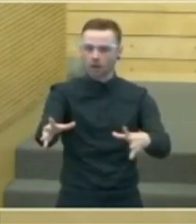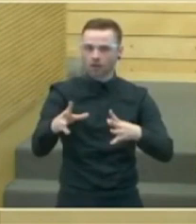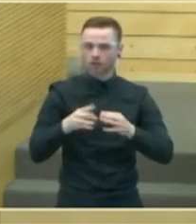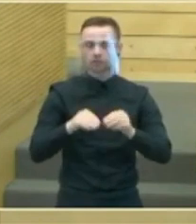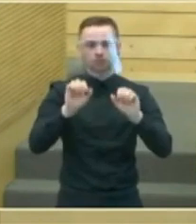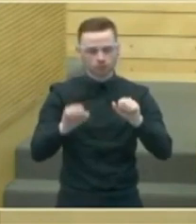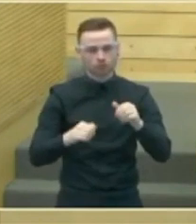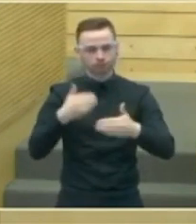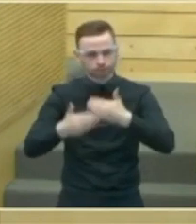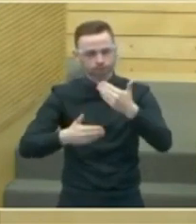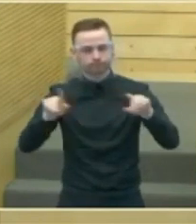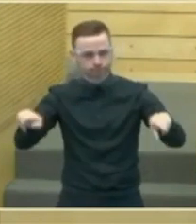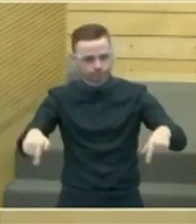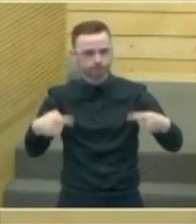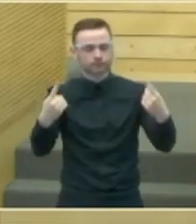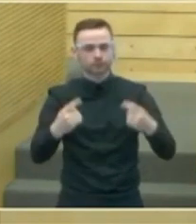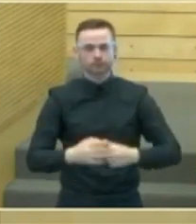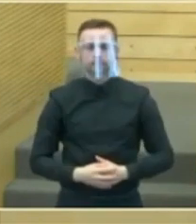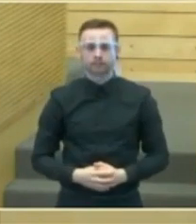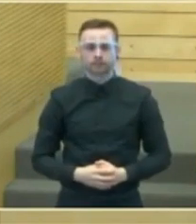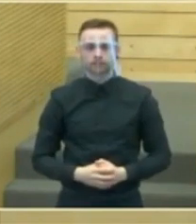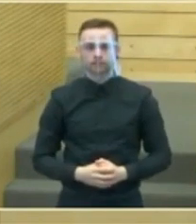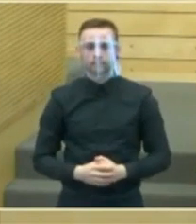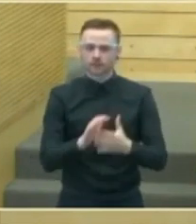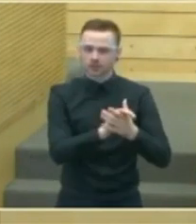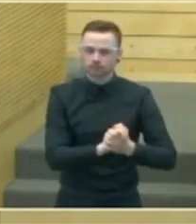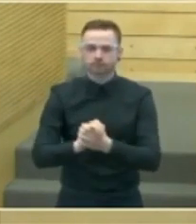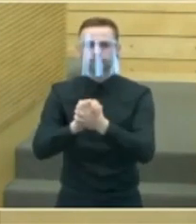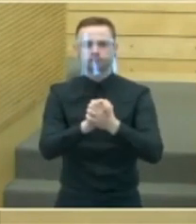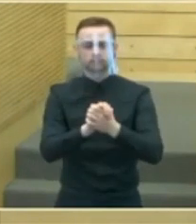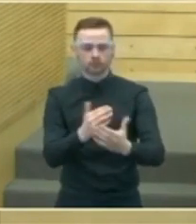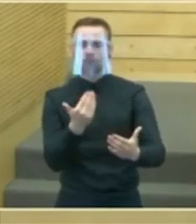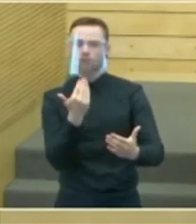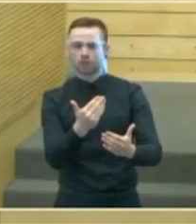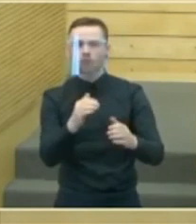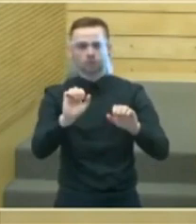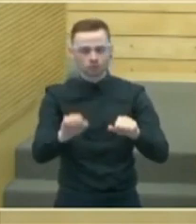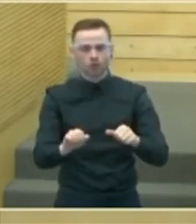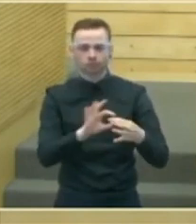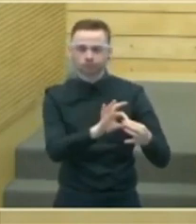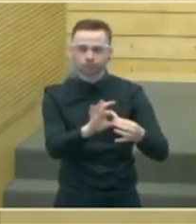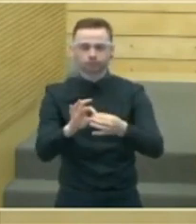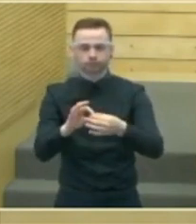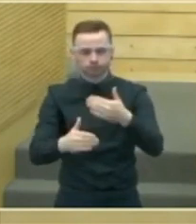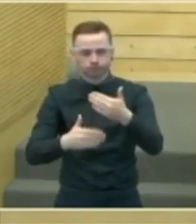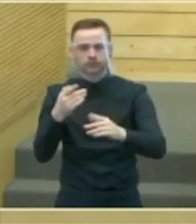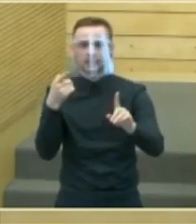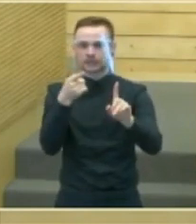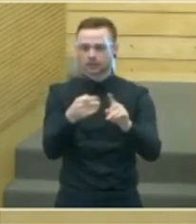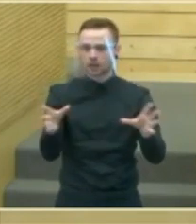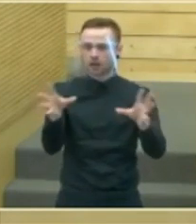būti kūrėjai. Tik santarvės jėga augina. Ir tik bendriems